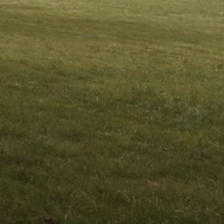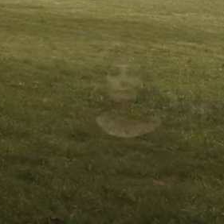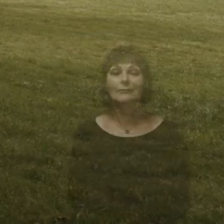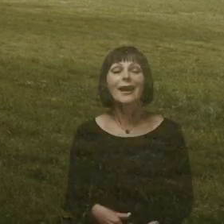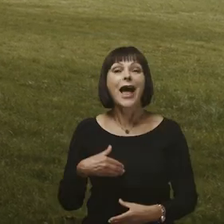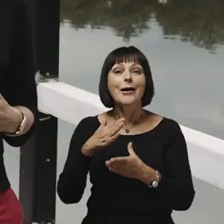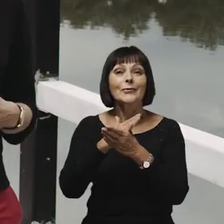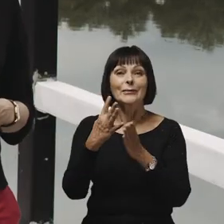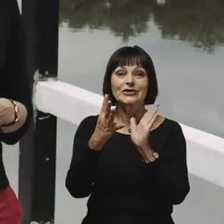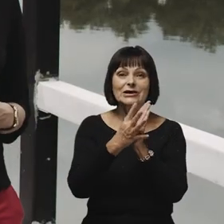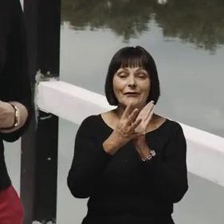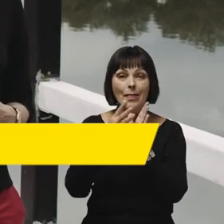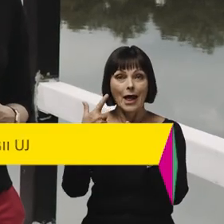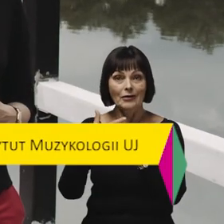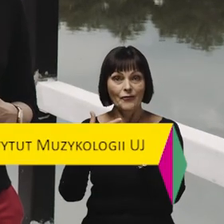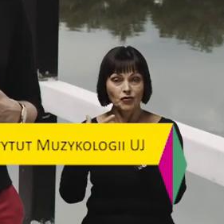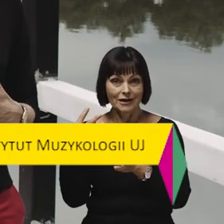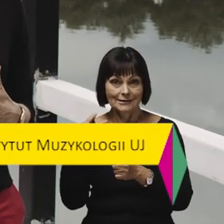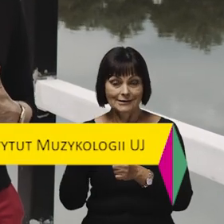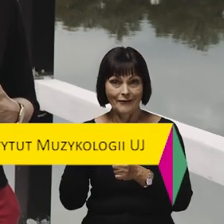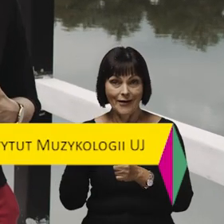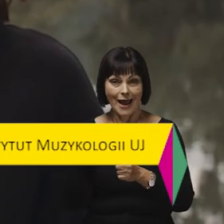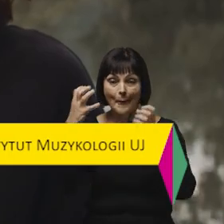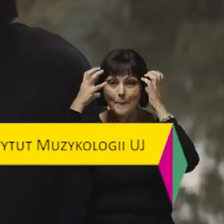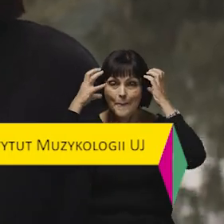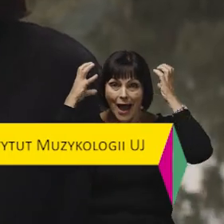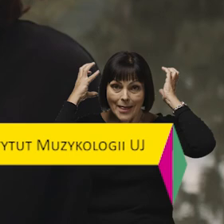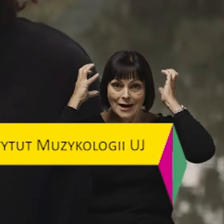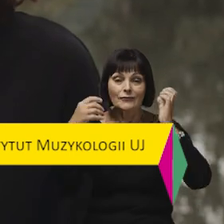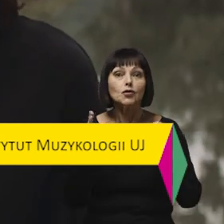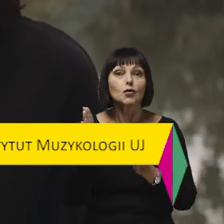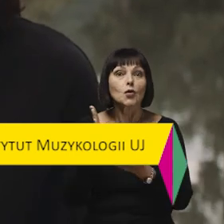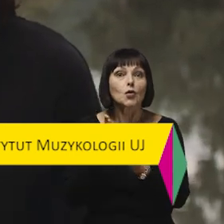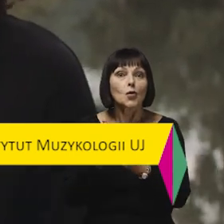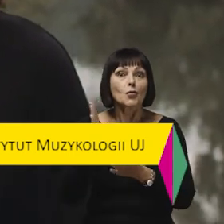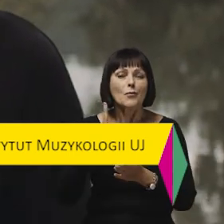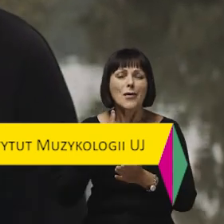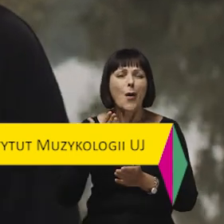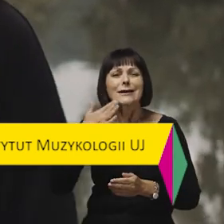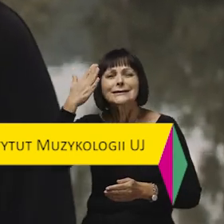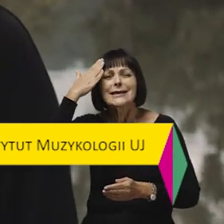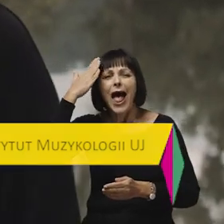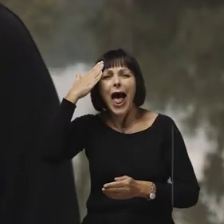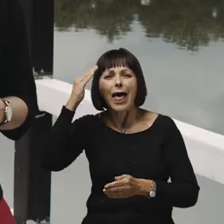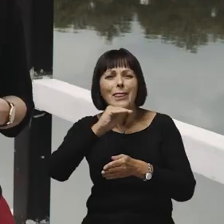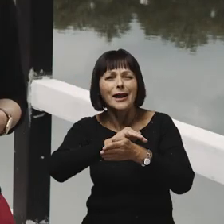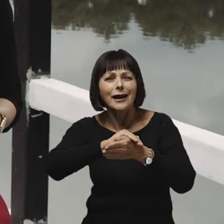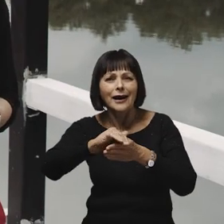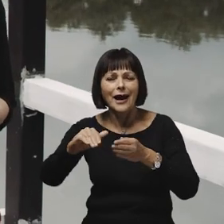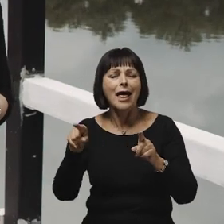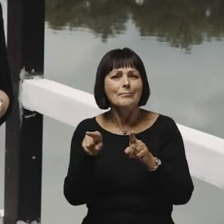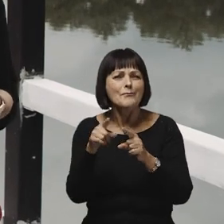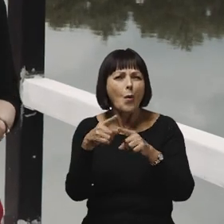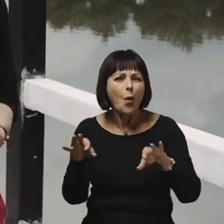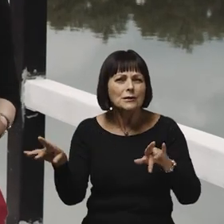Na przełomie XIX i XX wieku Ignacy Jan Paderewski był już nie tylko jednym z najsłynniejszych muzyków, ale